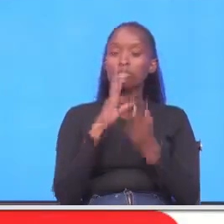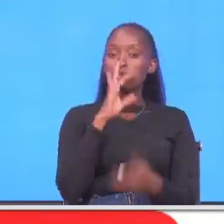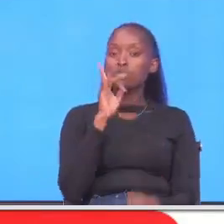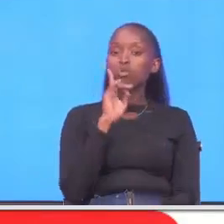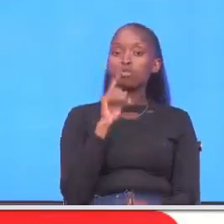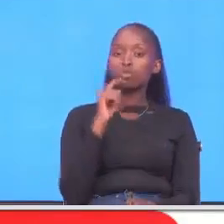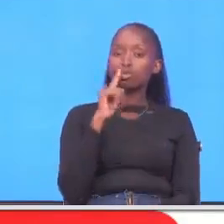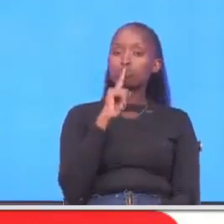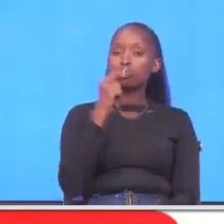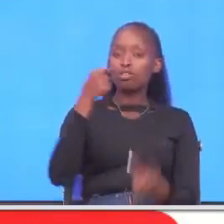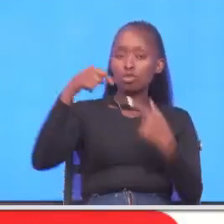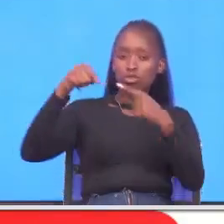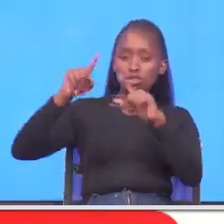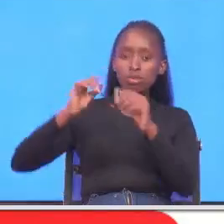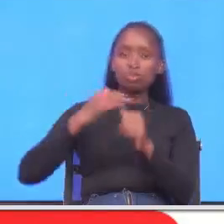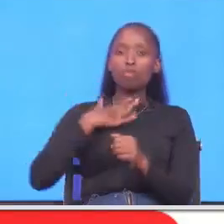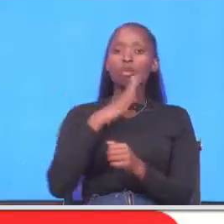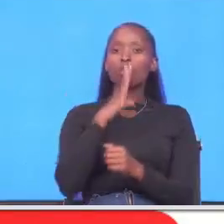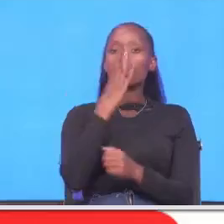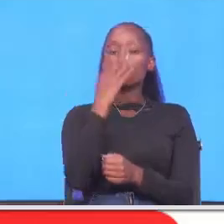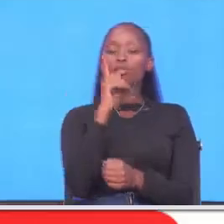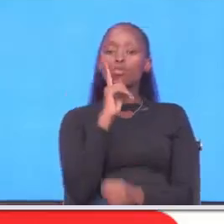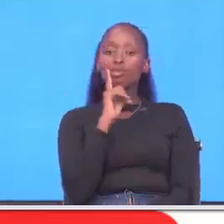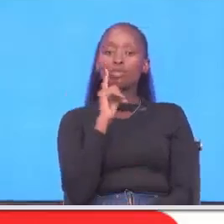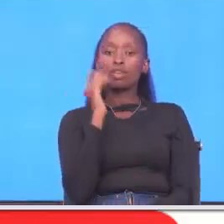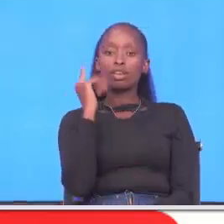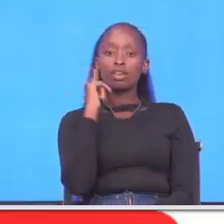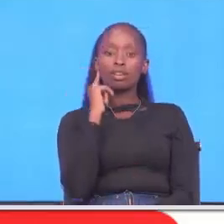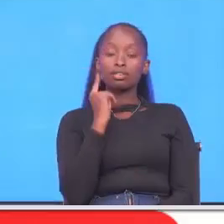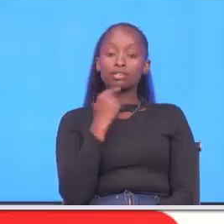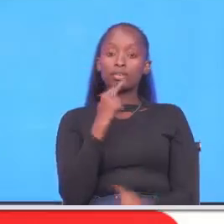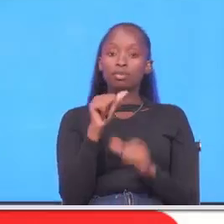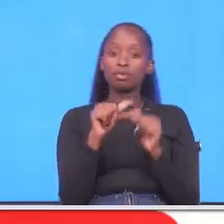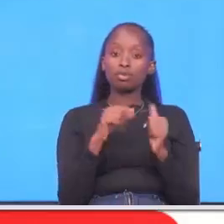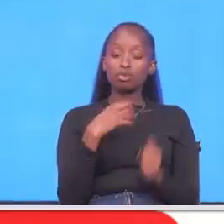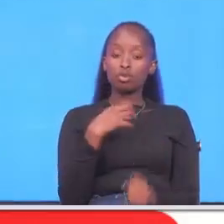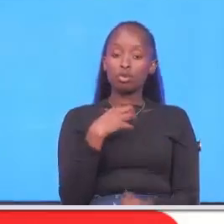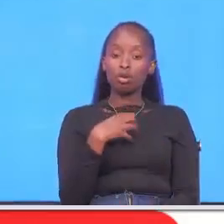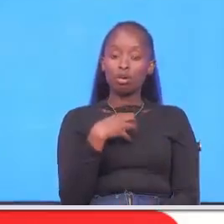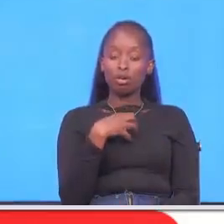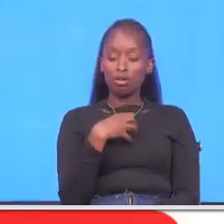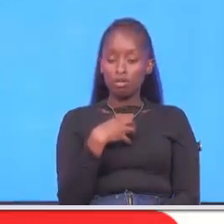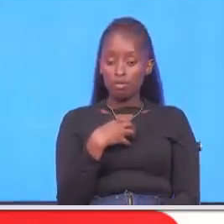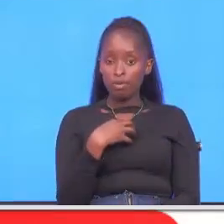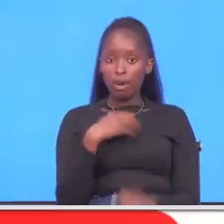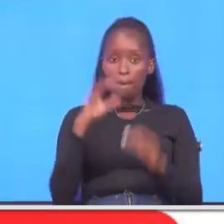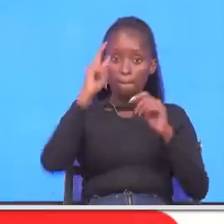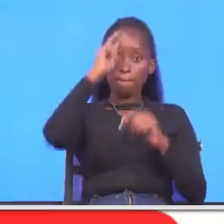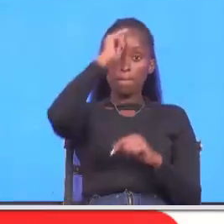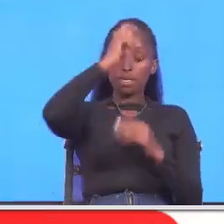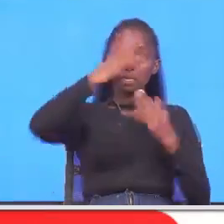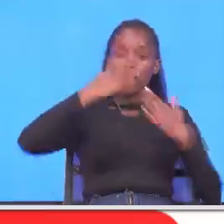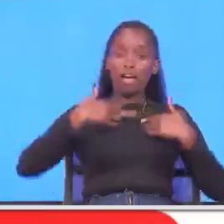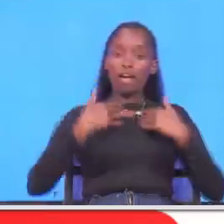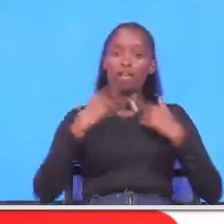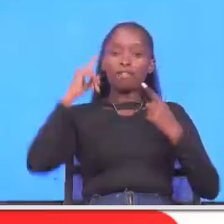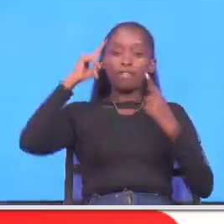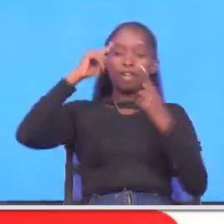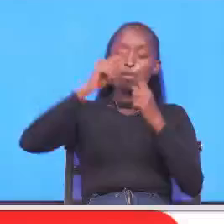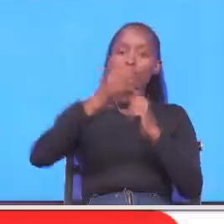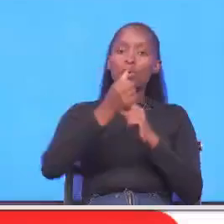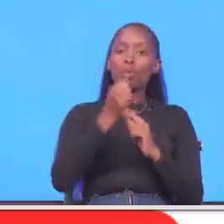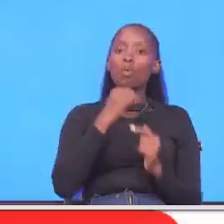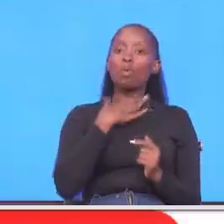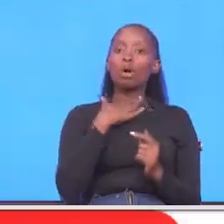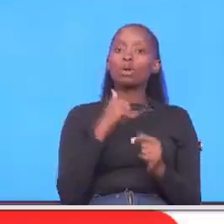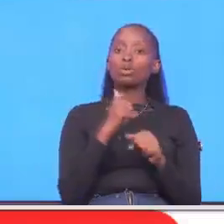cha Jubilee vile vile kimepuzilia madai kuwa rais mstaafu Uhuru Kenyatta alikuwa na nia ya kusambaratisha mazungumzo